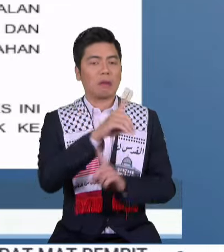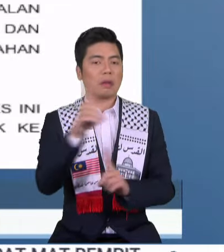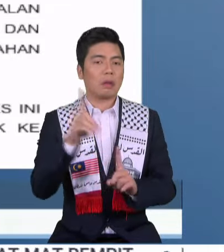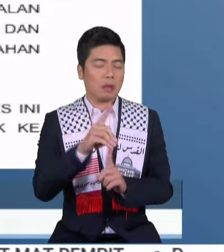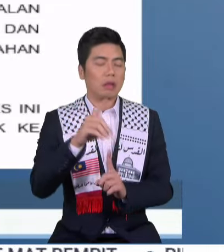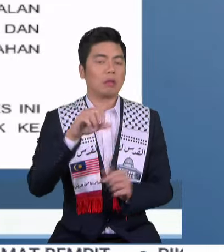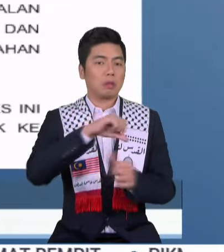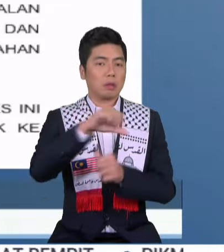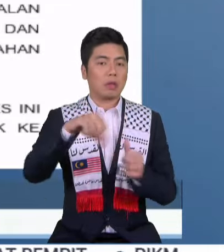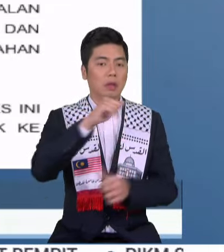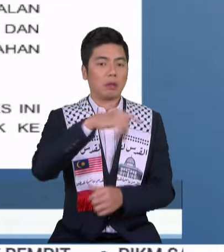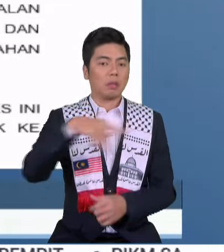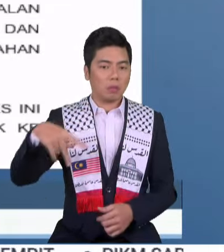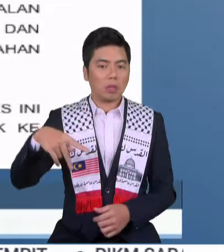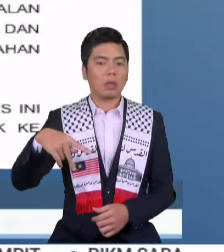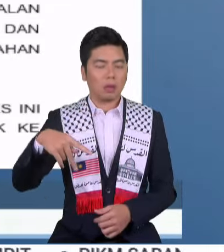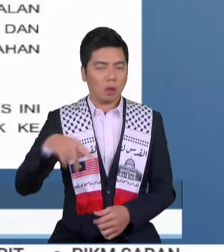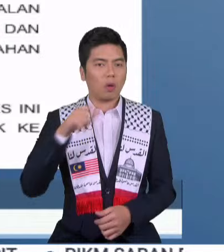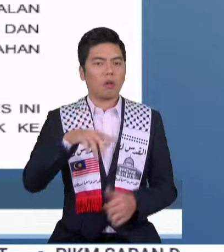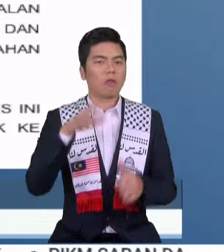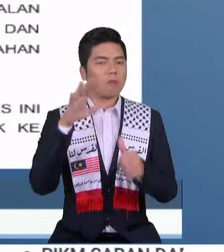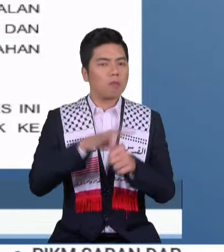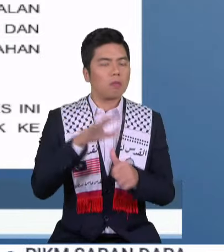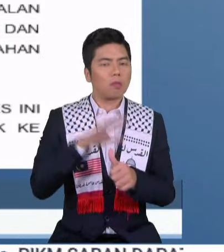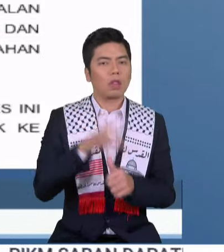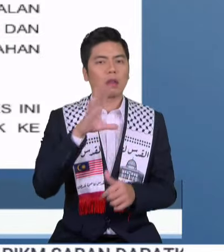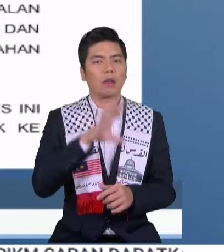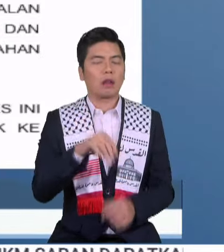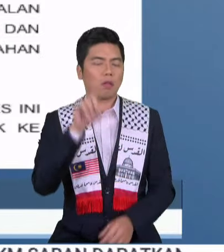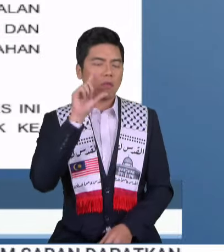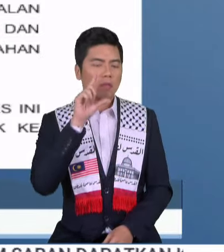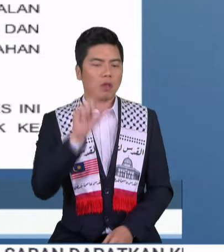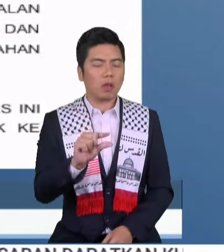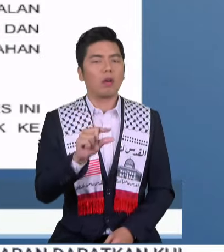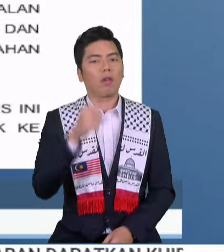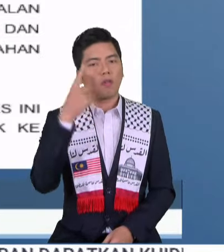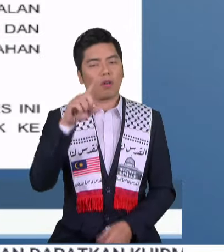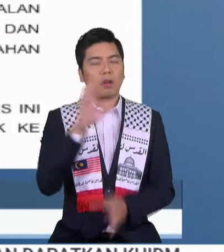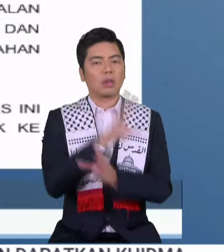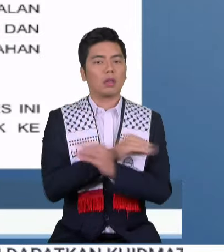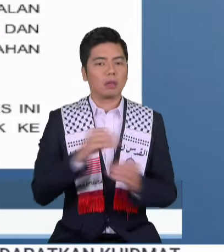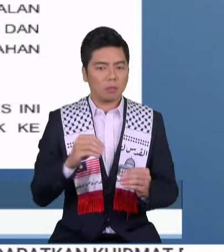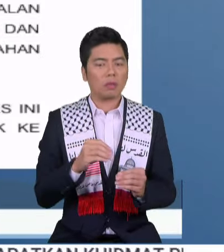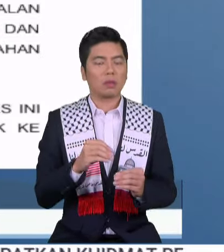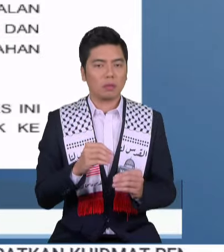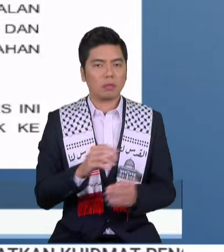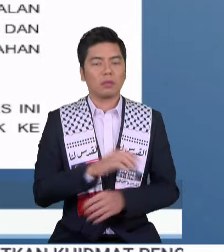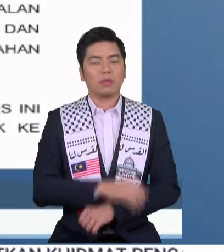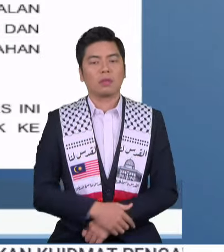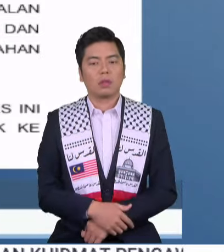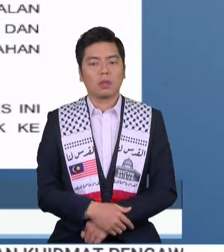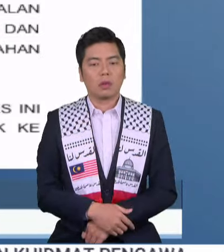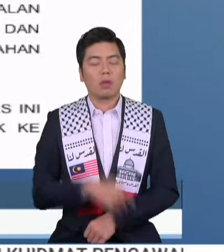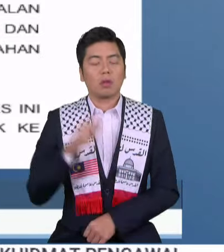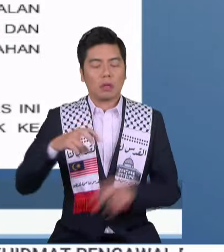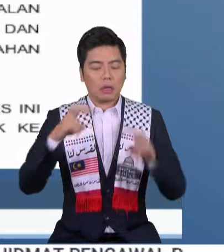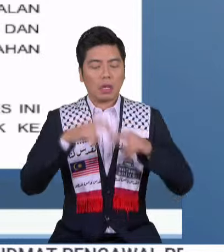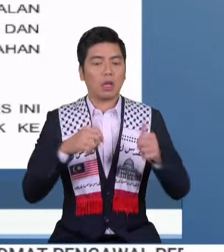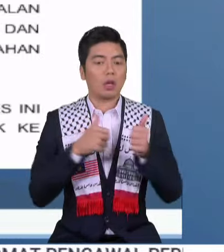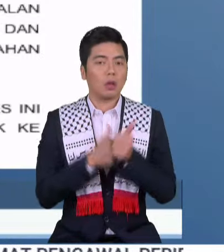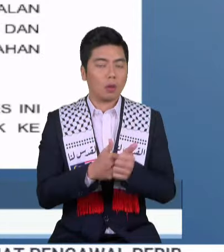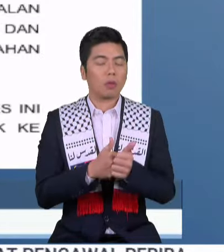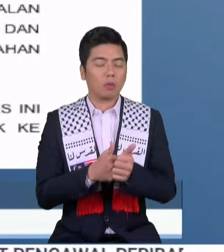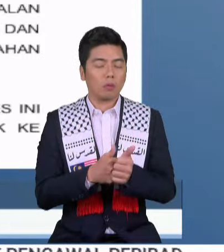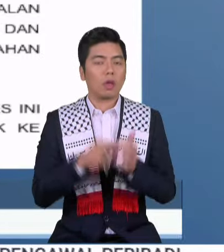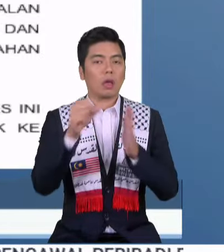sosial berunsur ugutan dan penghinaan ke atas Premier Sarawak, Timbalan Premier dan Menteri Kerja Raya. Kes disiasat di bawah